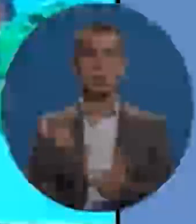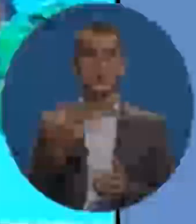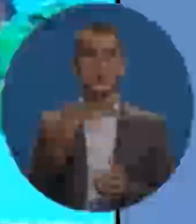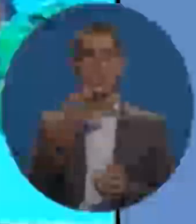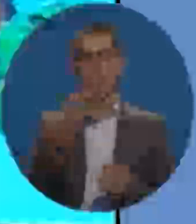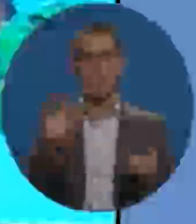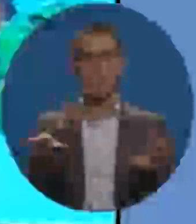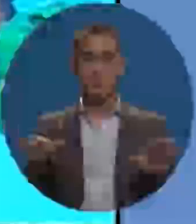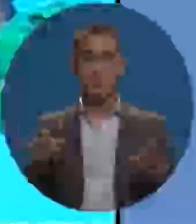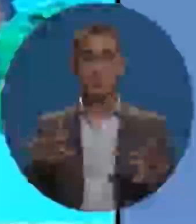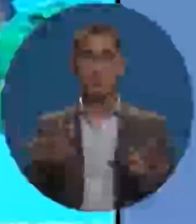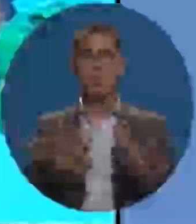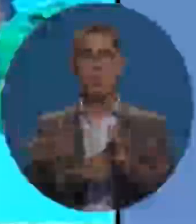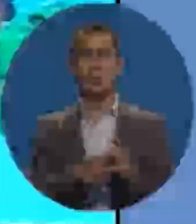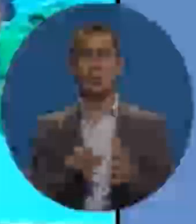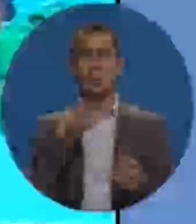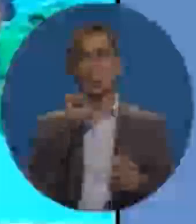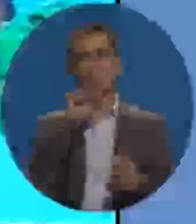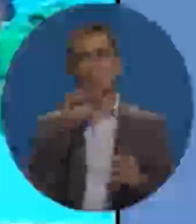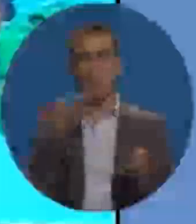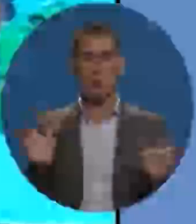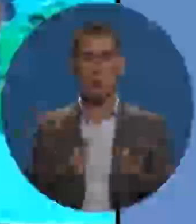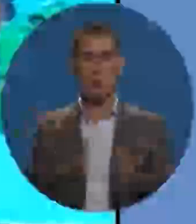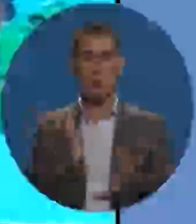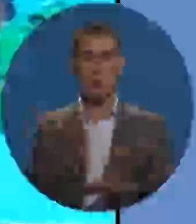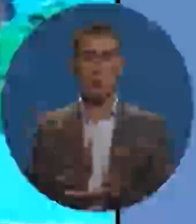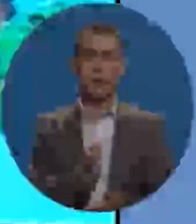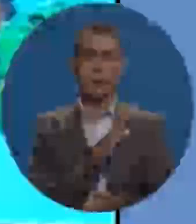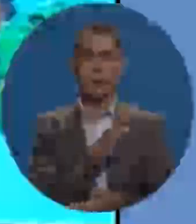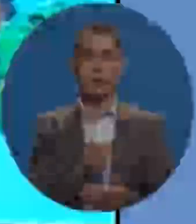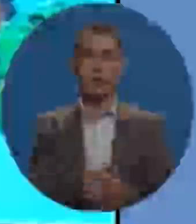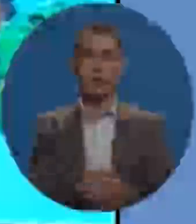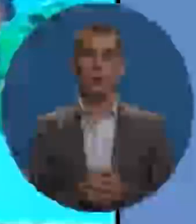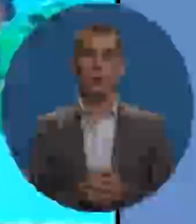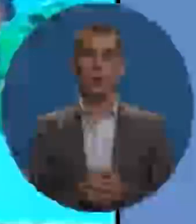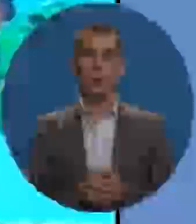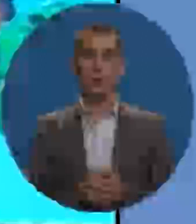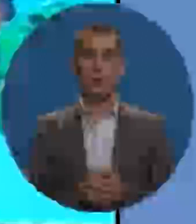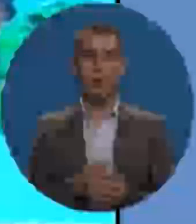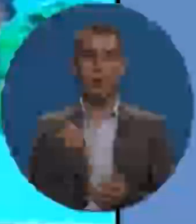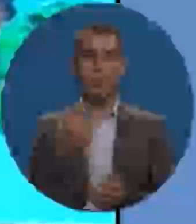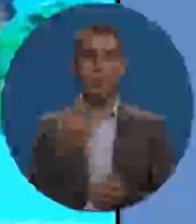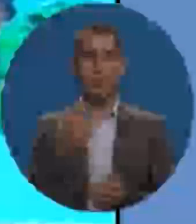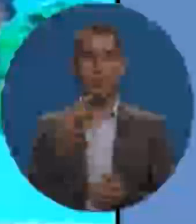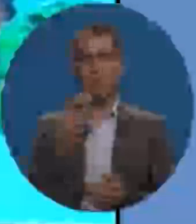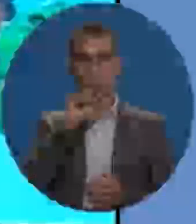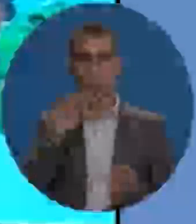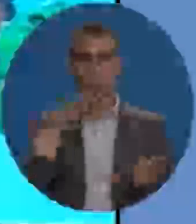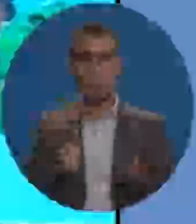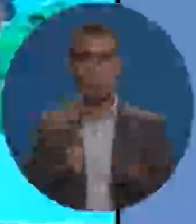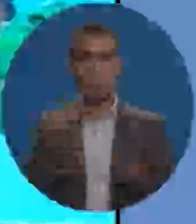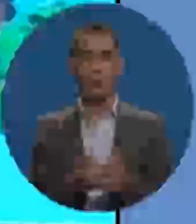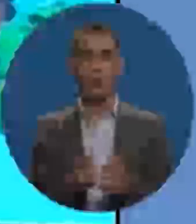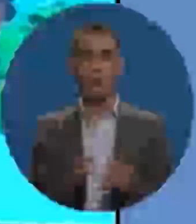7 шөжесі бар екені келіп шығады. Демек, тауықлар, бірінші